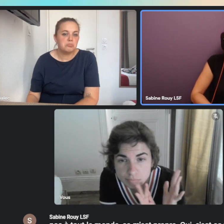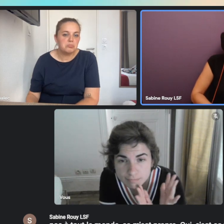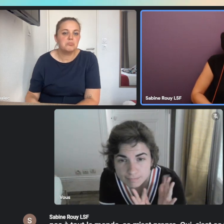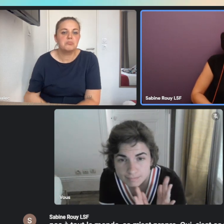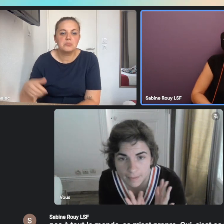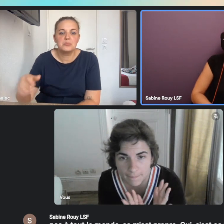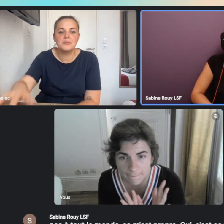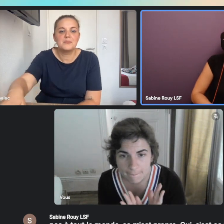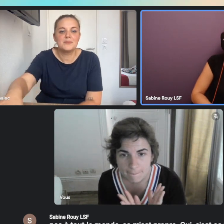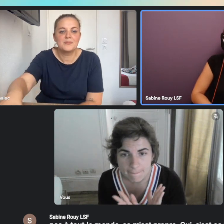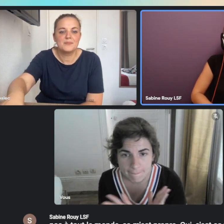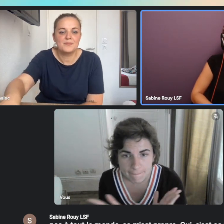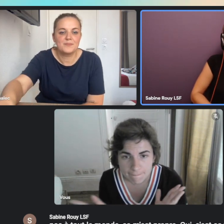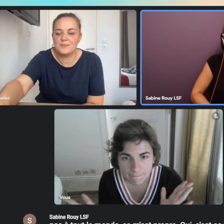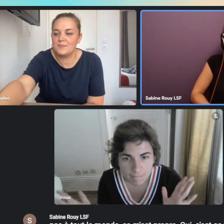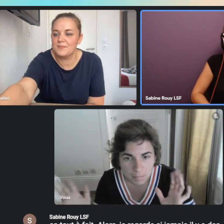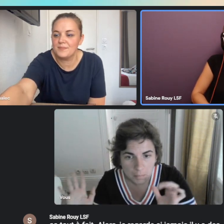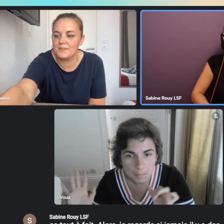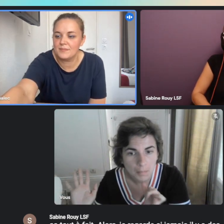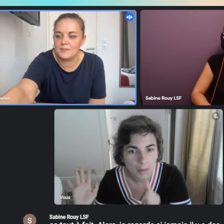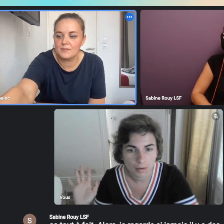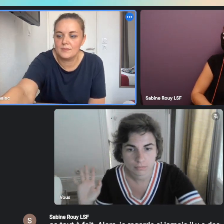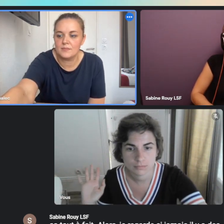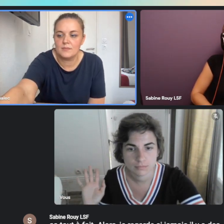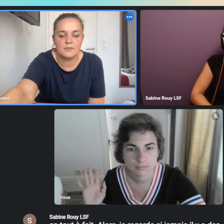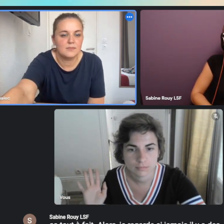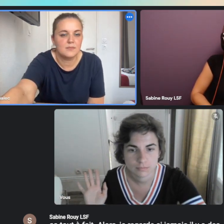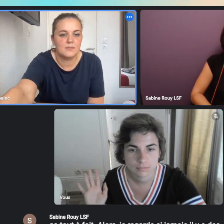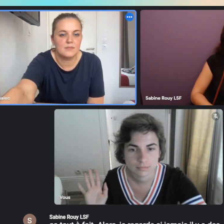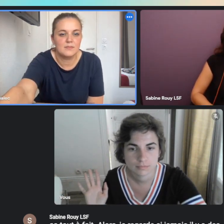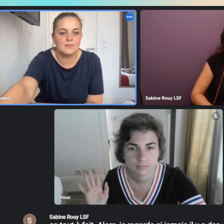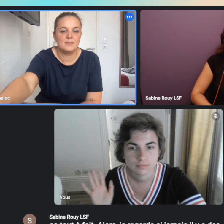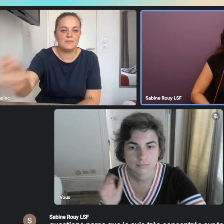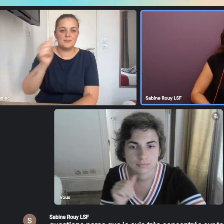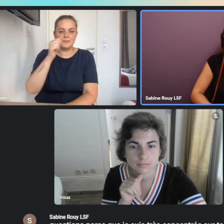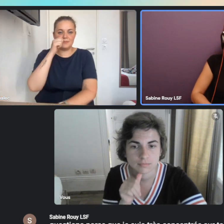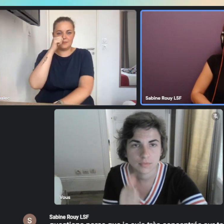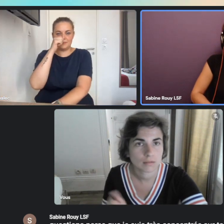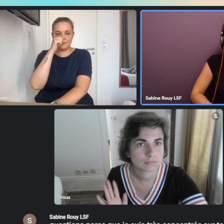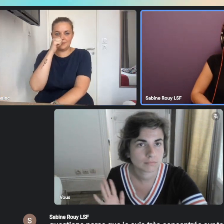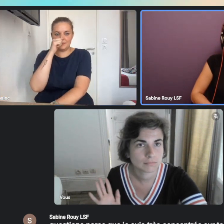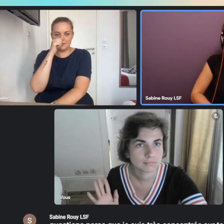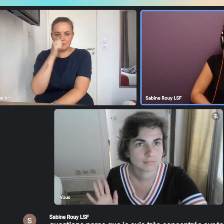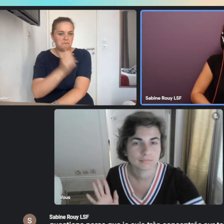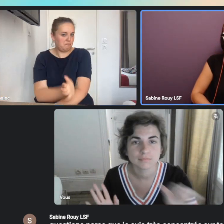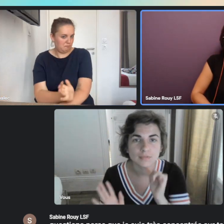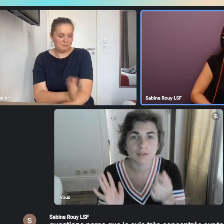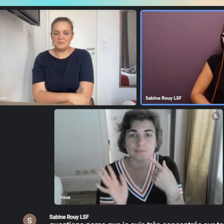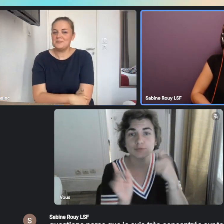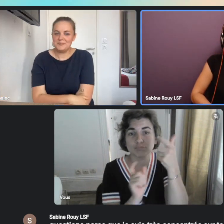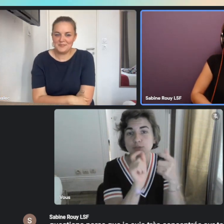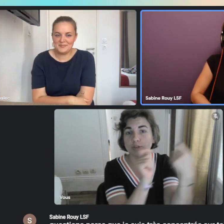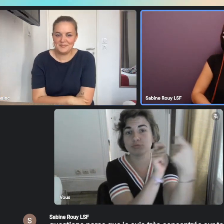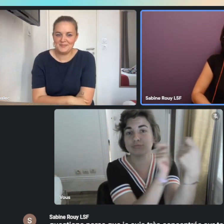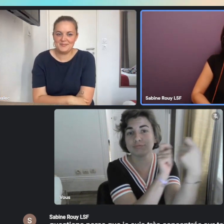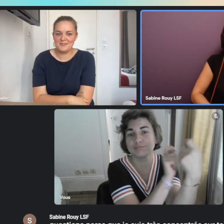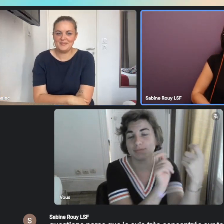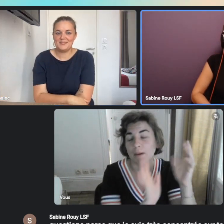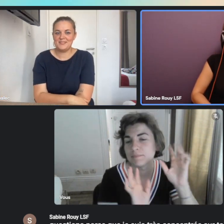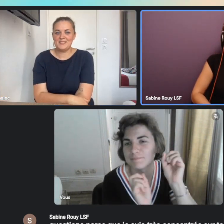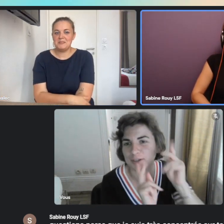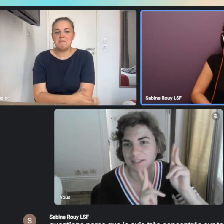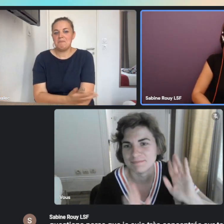bonjour. Voilà, donc je suis un petit peu la discussion. Non, alors il y a rien. Non, il y a rien. Rien, très